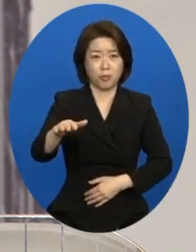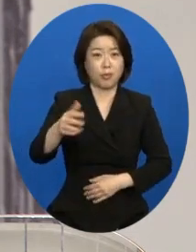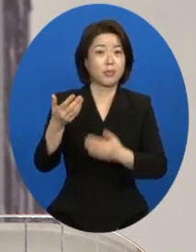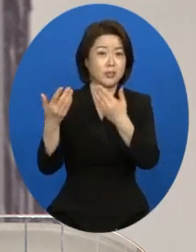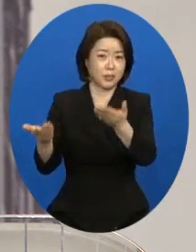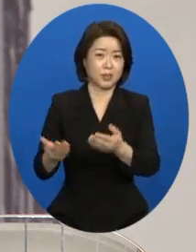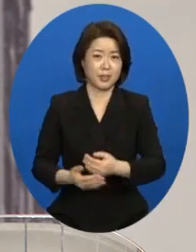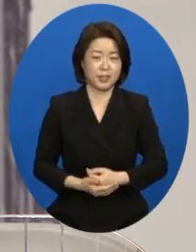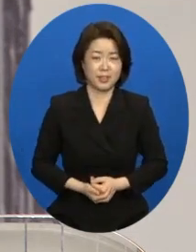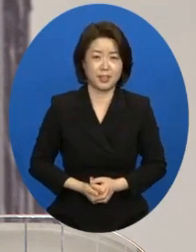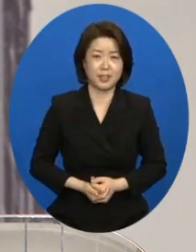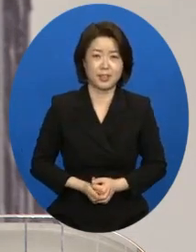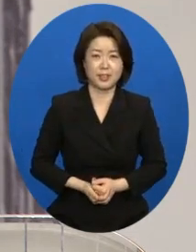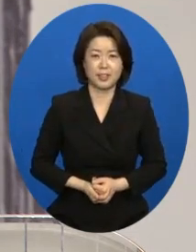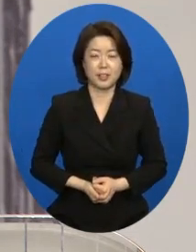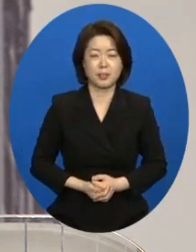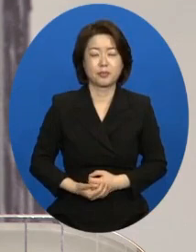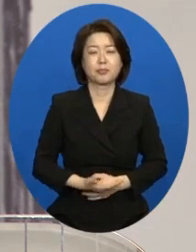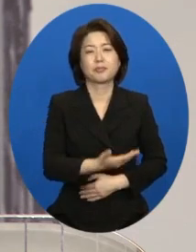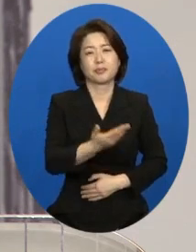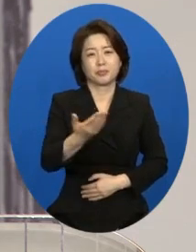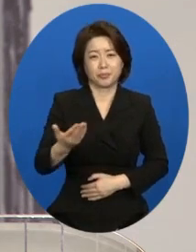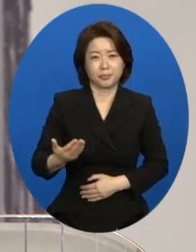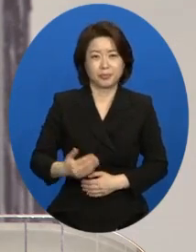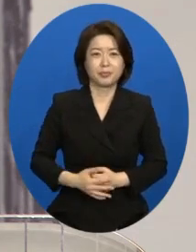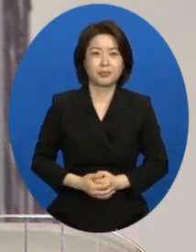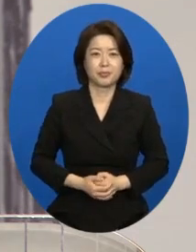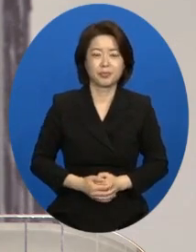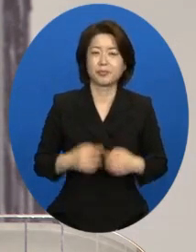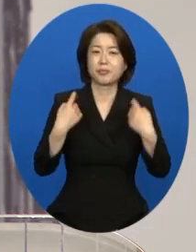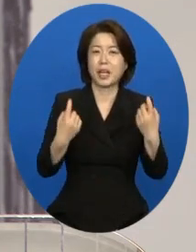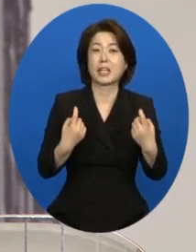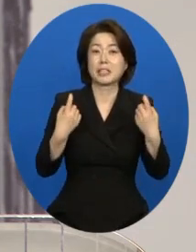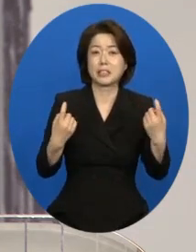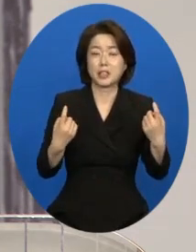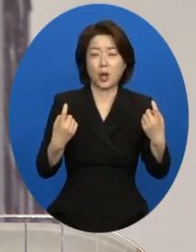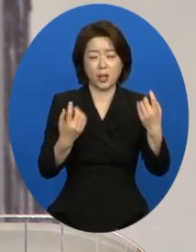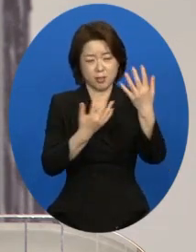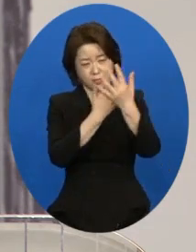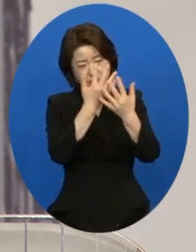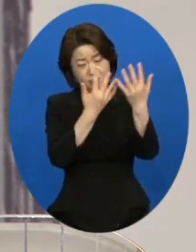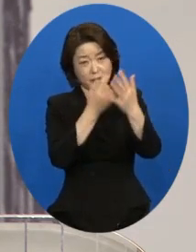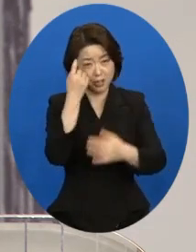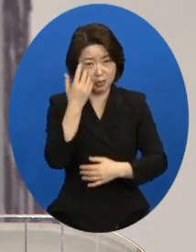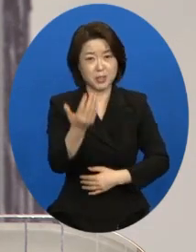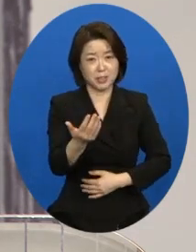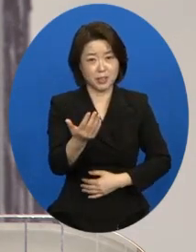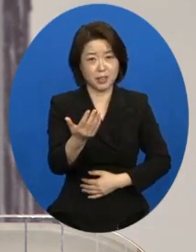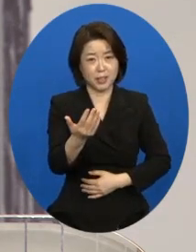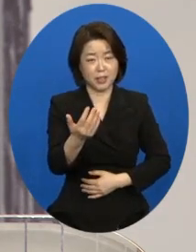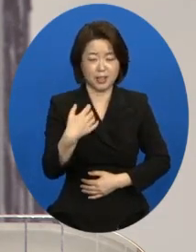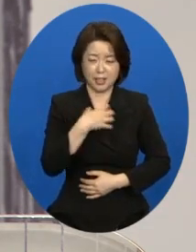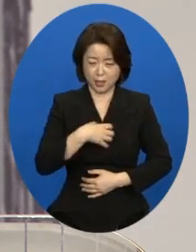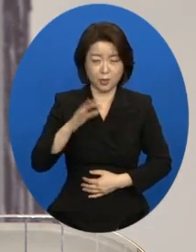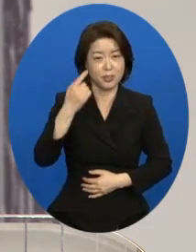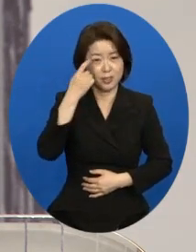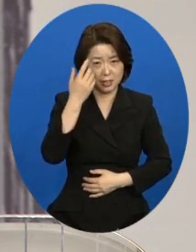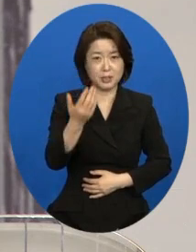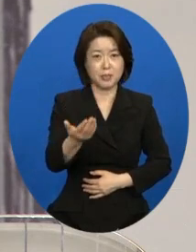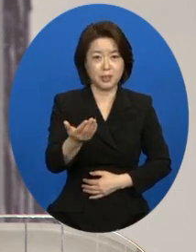해드렸어요. 여러분, 여행이 안 보이십니까? 걱정이